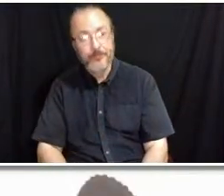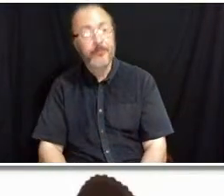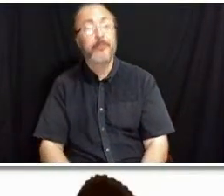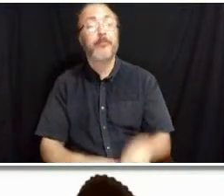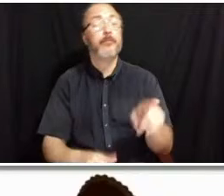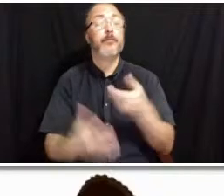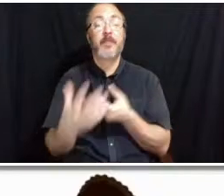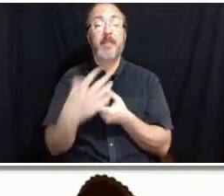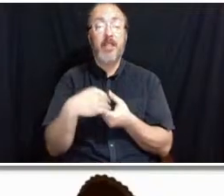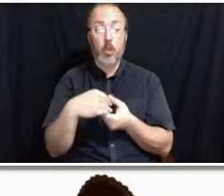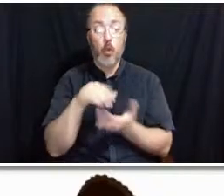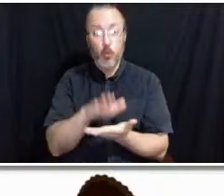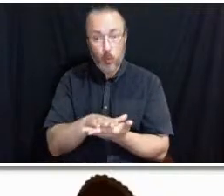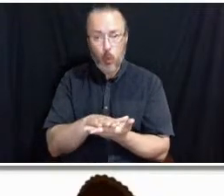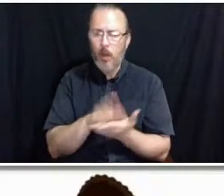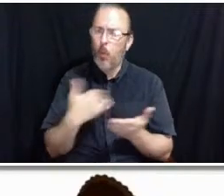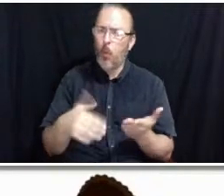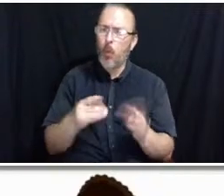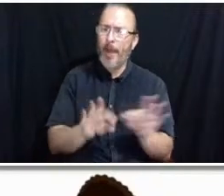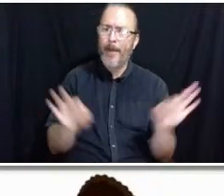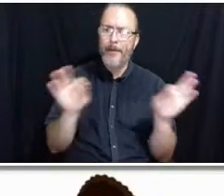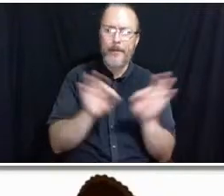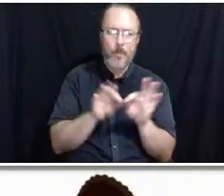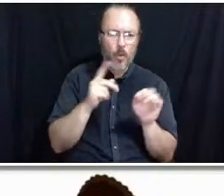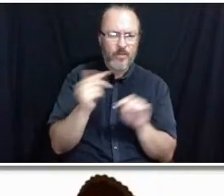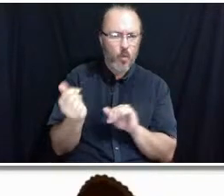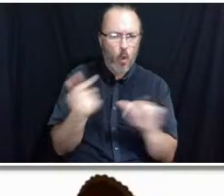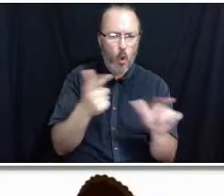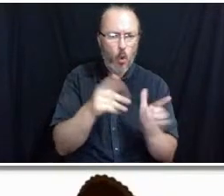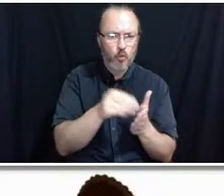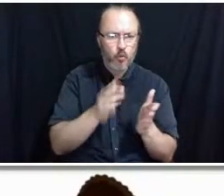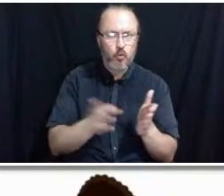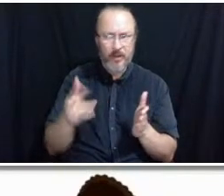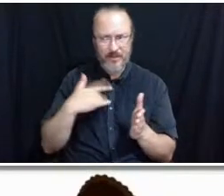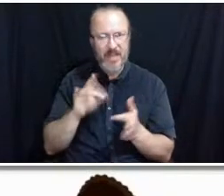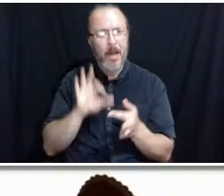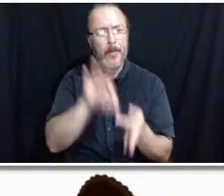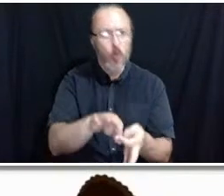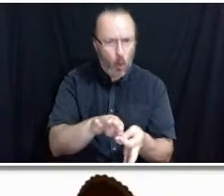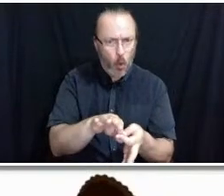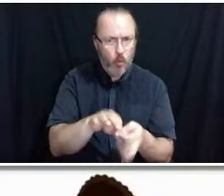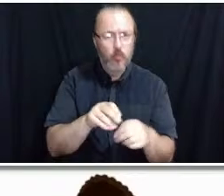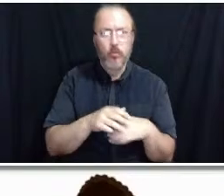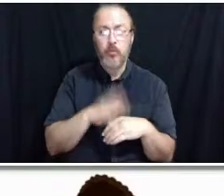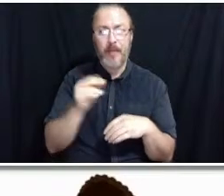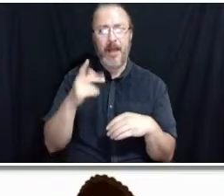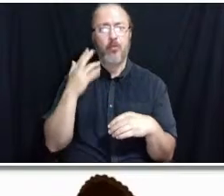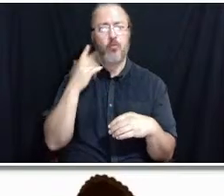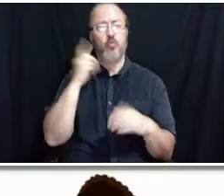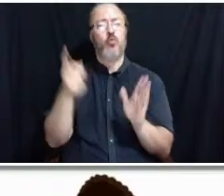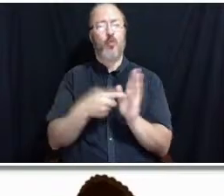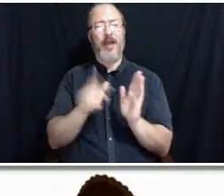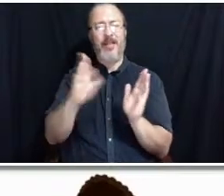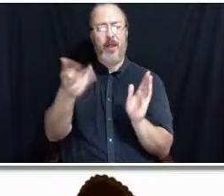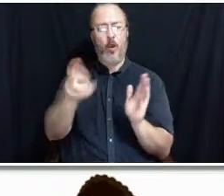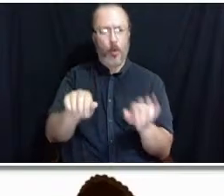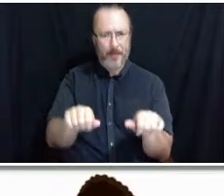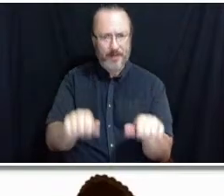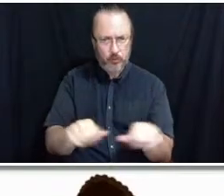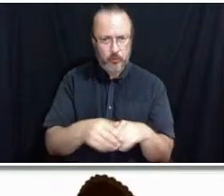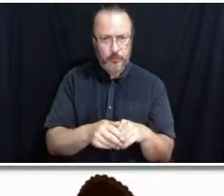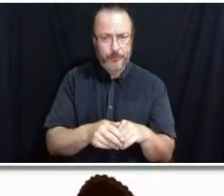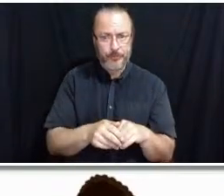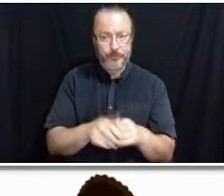d'apprendre. Une éthique d'inclusion est essentielle pour que tous les élèves se sentent les bienvenus à l'école et puissent concrétiser leur